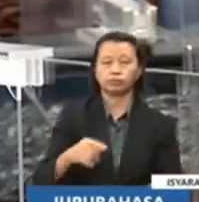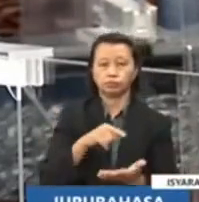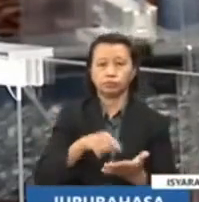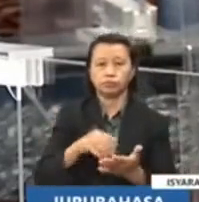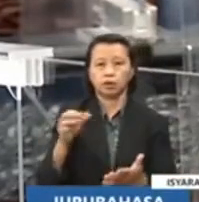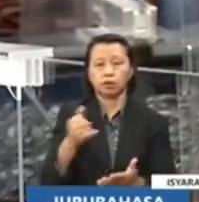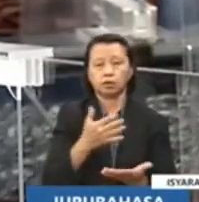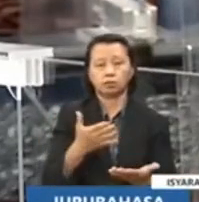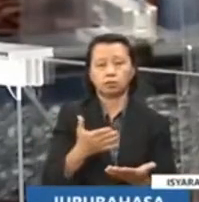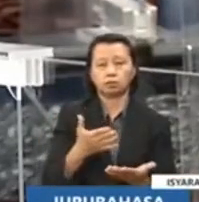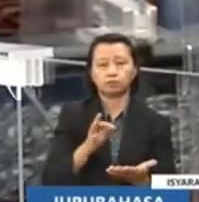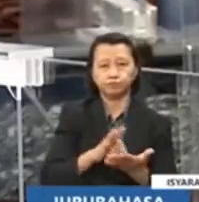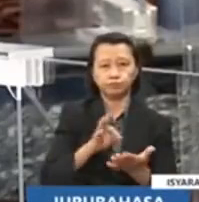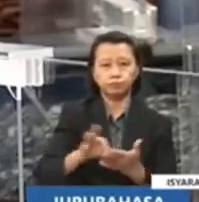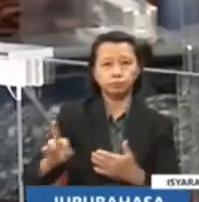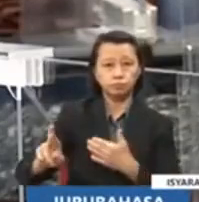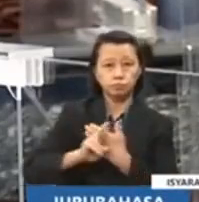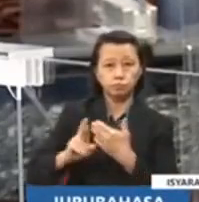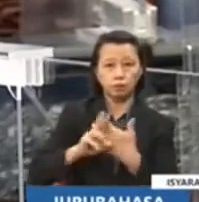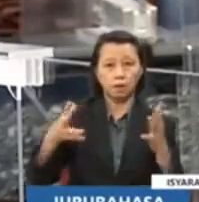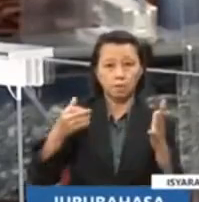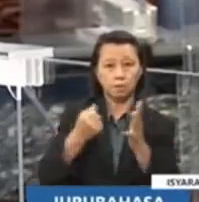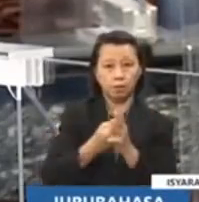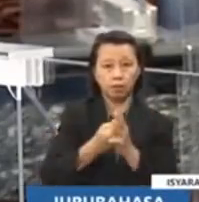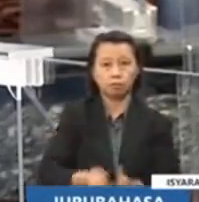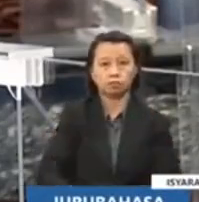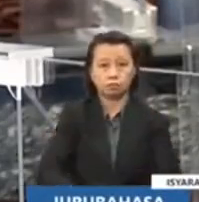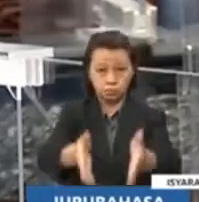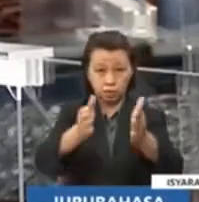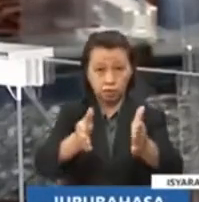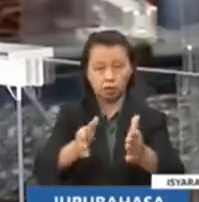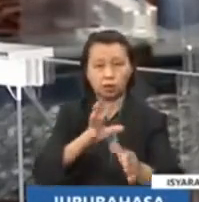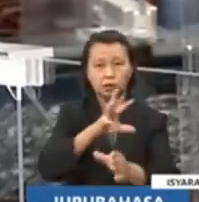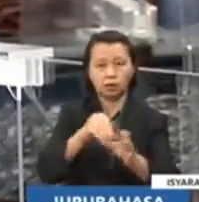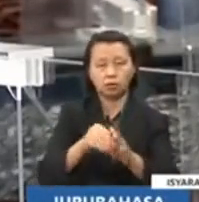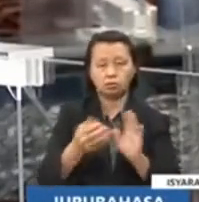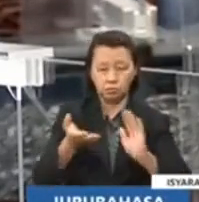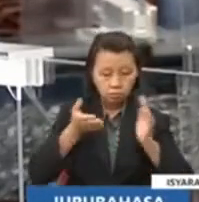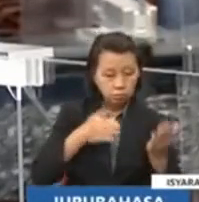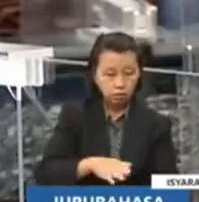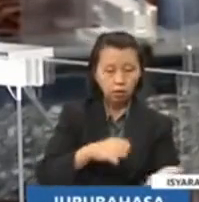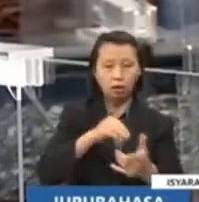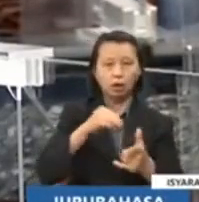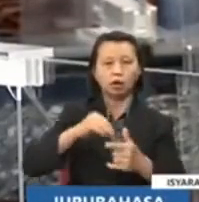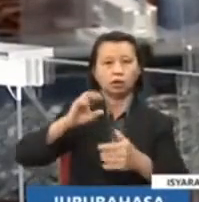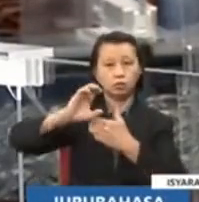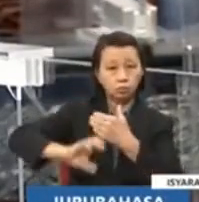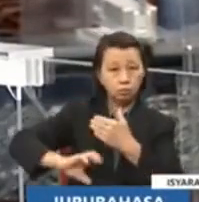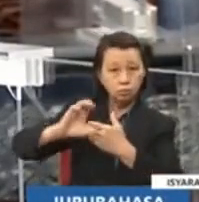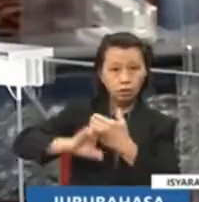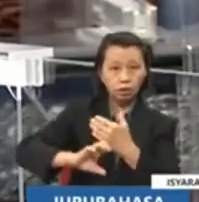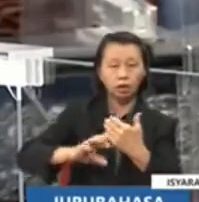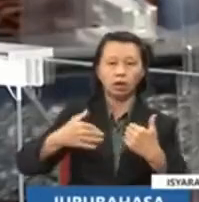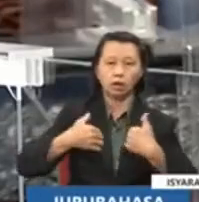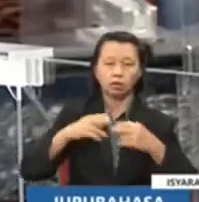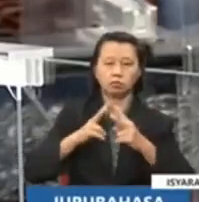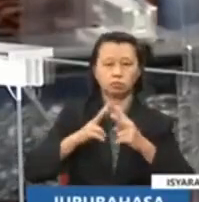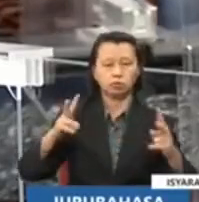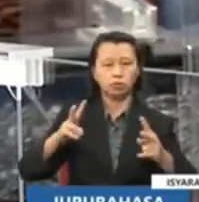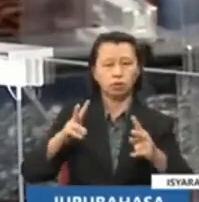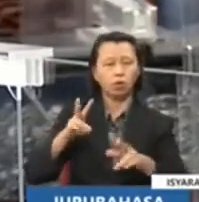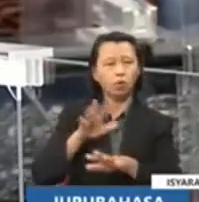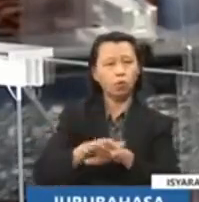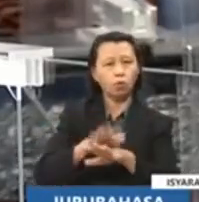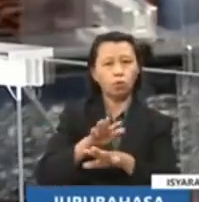ini mengambil kira bahawa risiko nahas jalan raya termasuk kematian atau kecederaan adalah amat